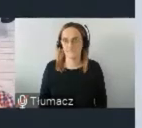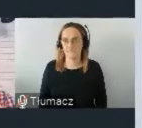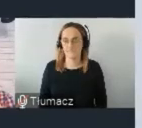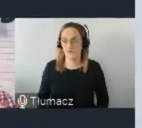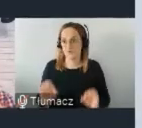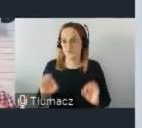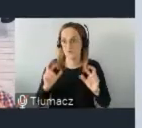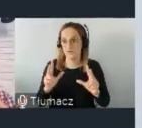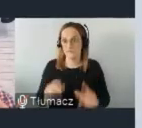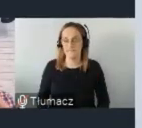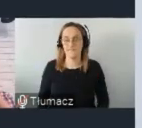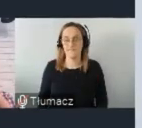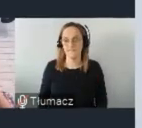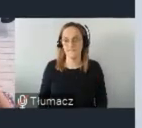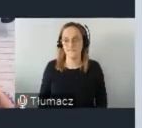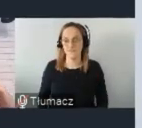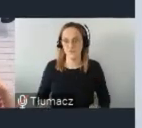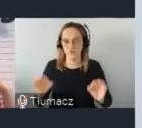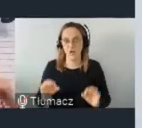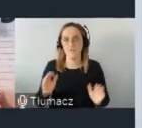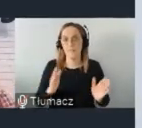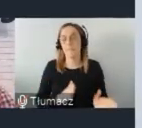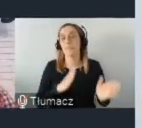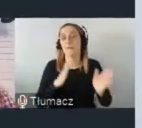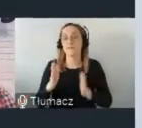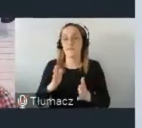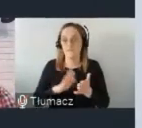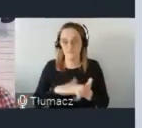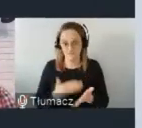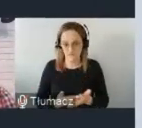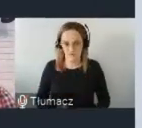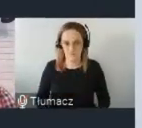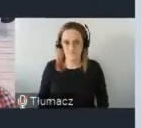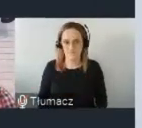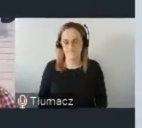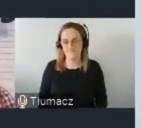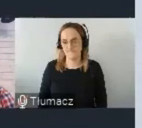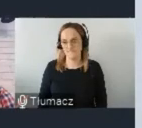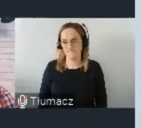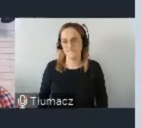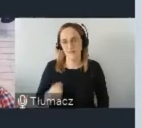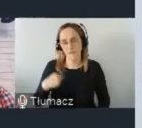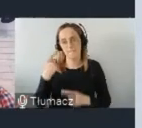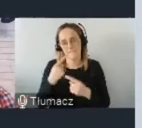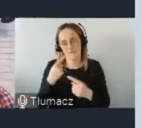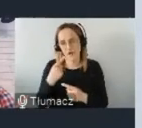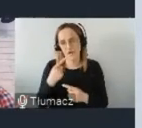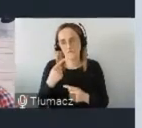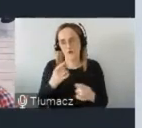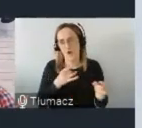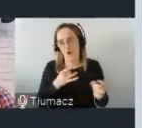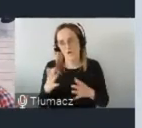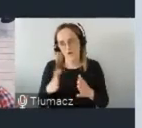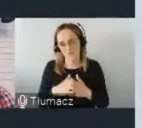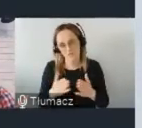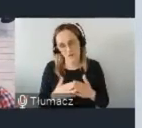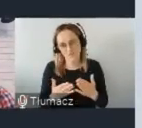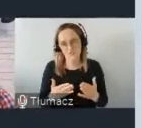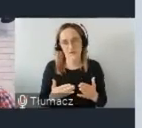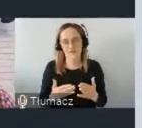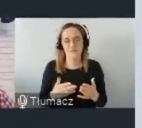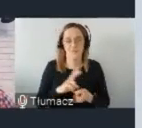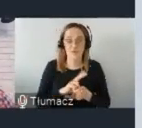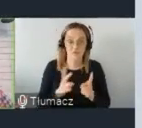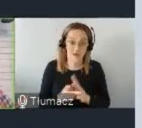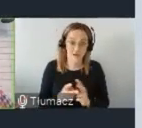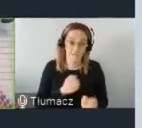OK. Dobra. Kolejny przykład. No, tak myślałem, że czy od razu o książkach na spotkaniu